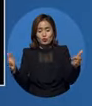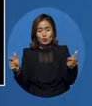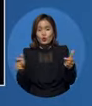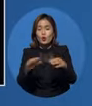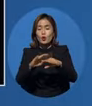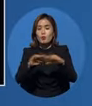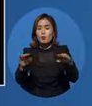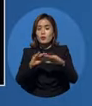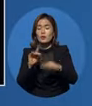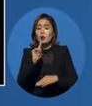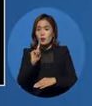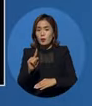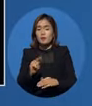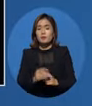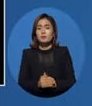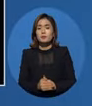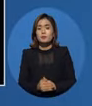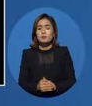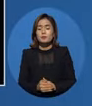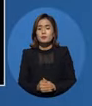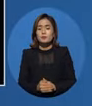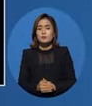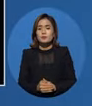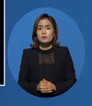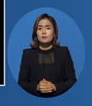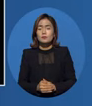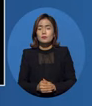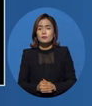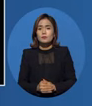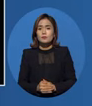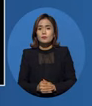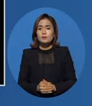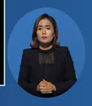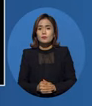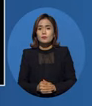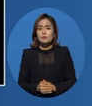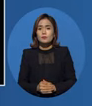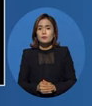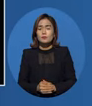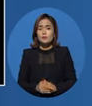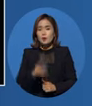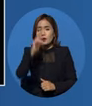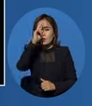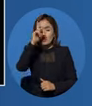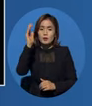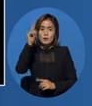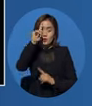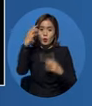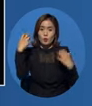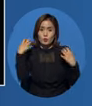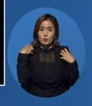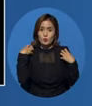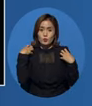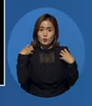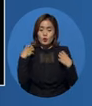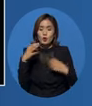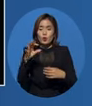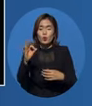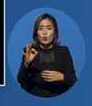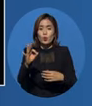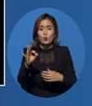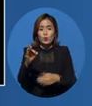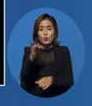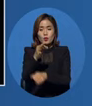주장을 하셨습니다 그런데 어 이거는 문제 박근혜 정부 때 돈사 14 라는 것과